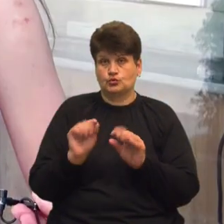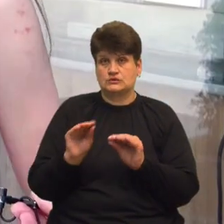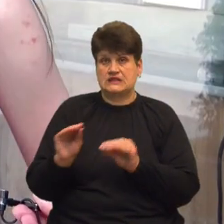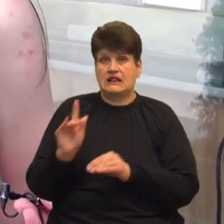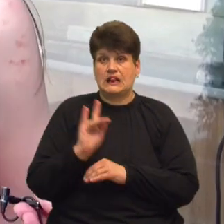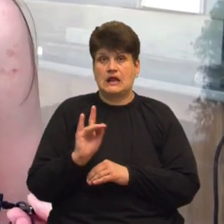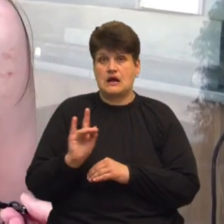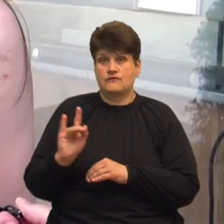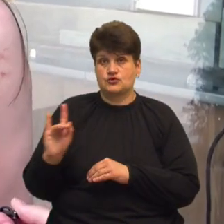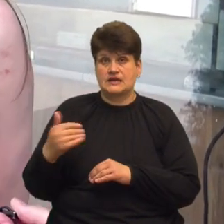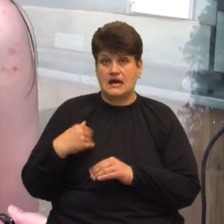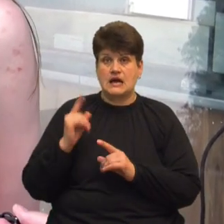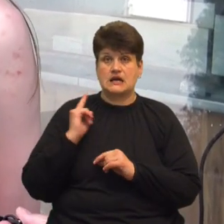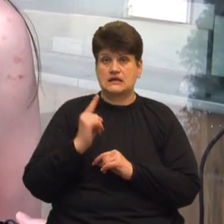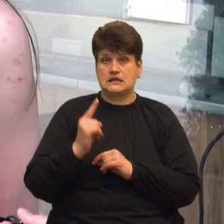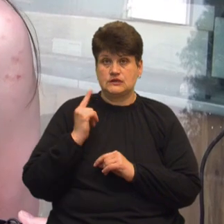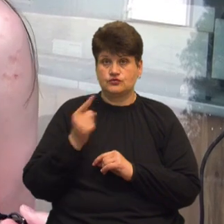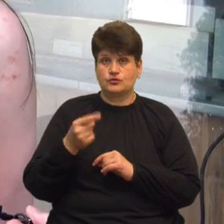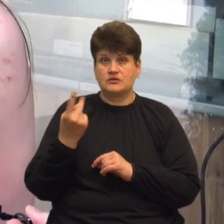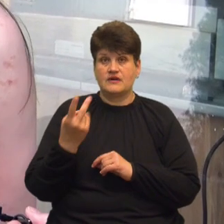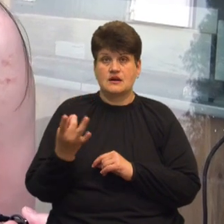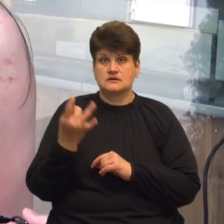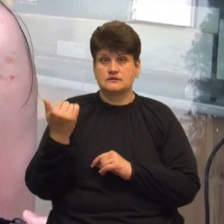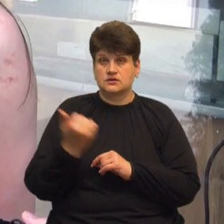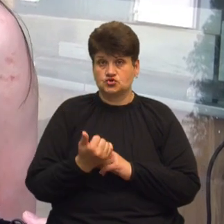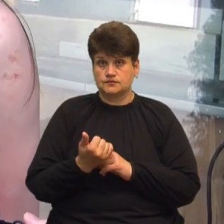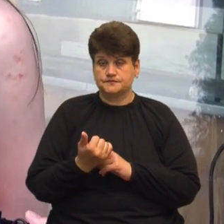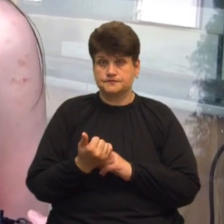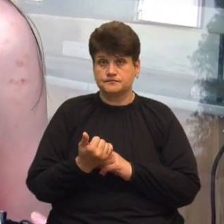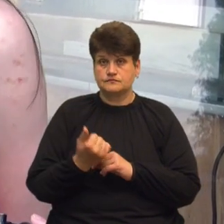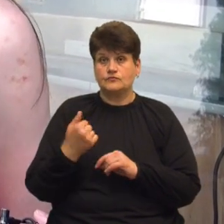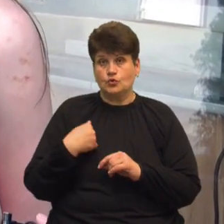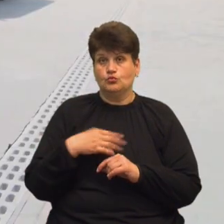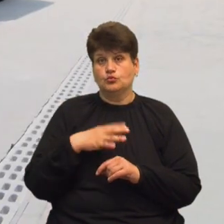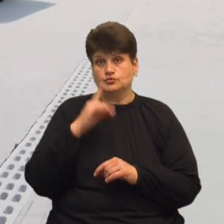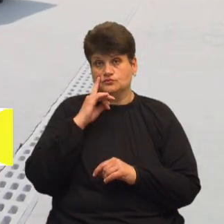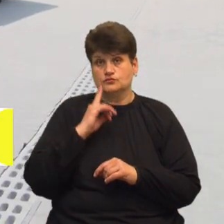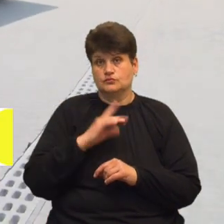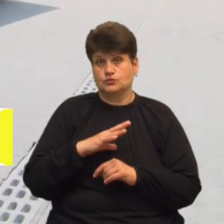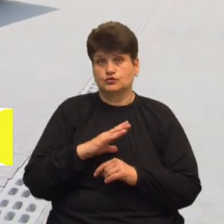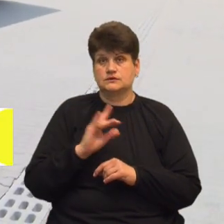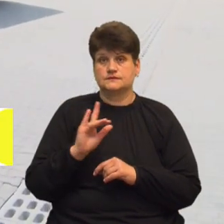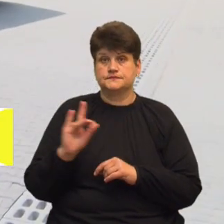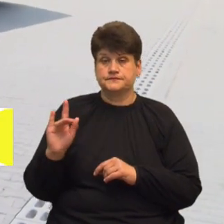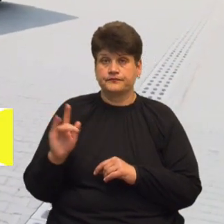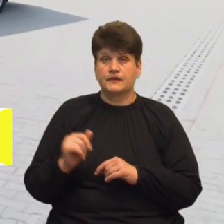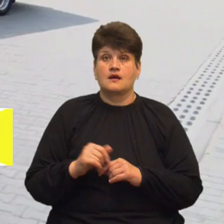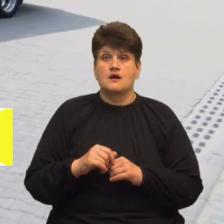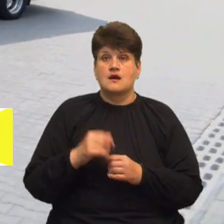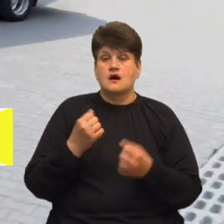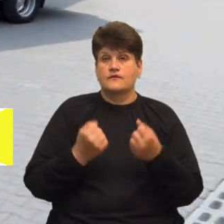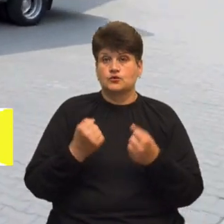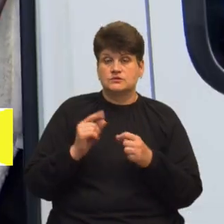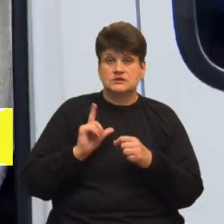Я їжджу в Тернопіль 2 рази на тиждень, тому було б зручно, якби було. Водій автобуса, який їздить від Бережан